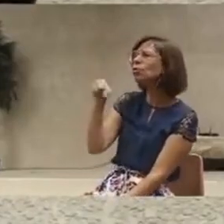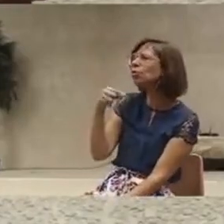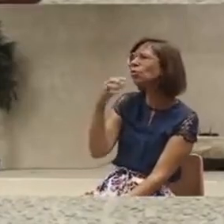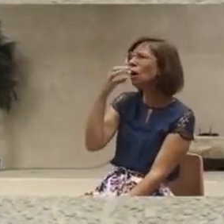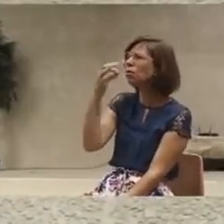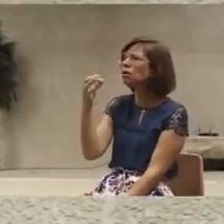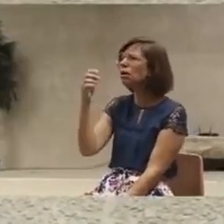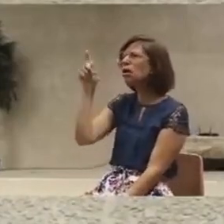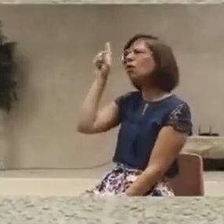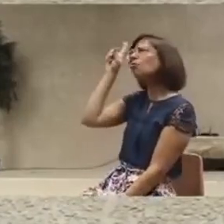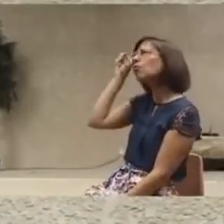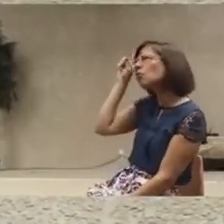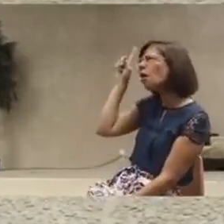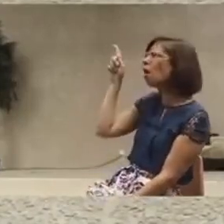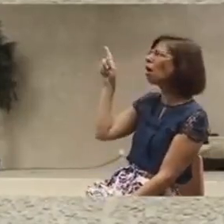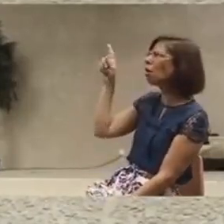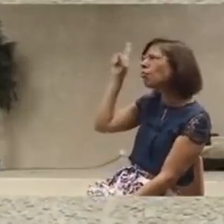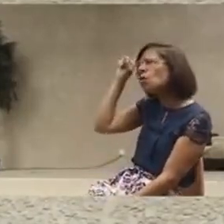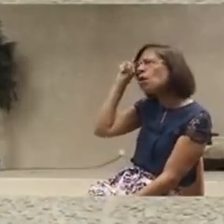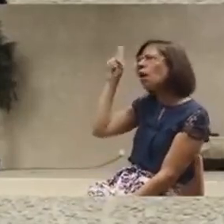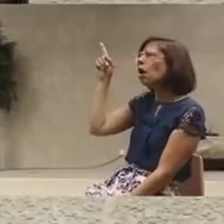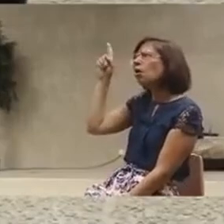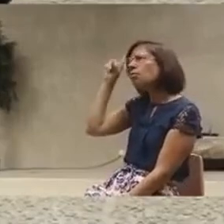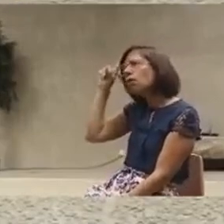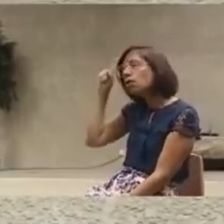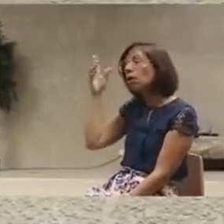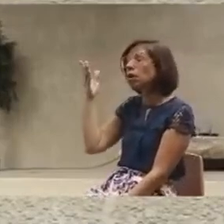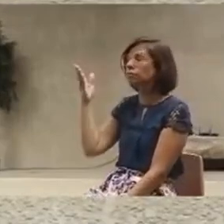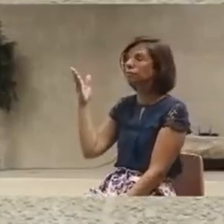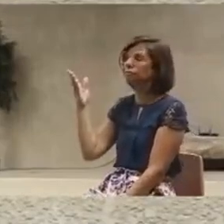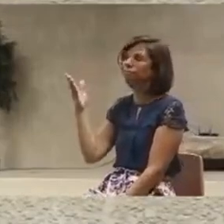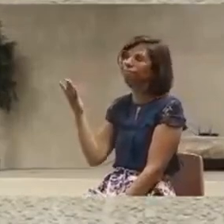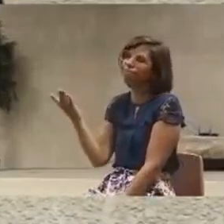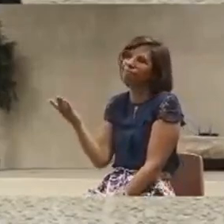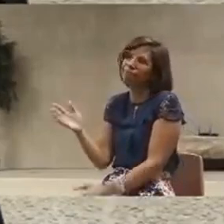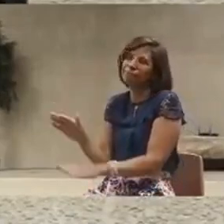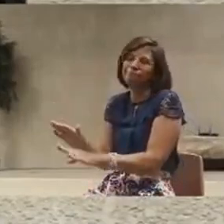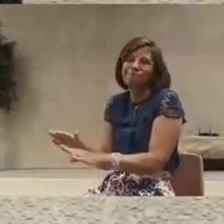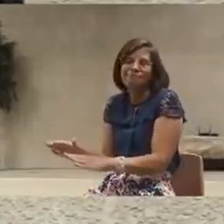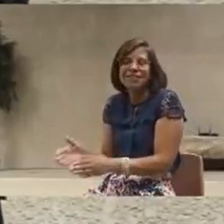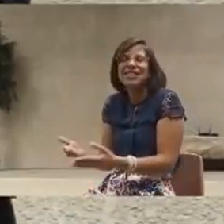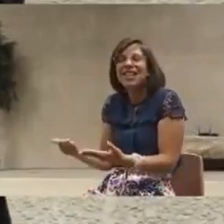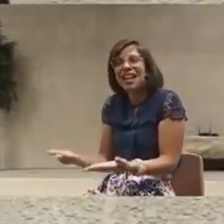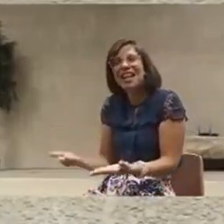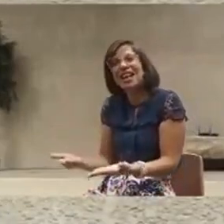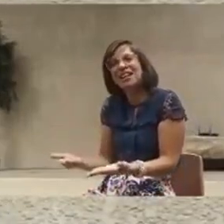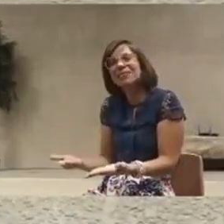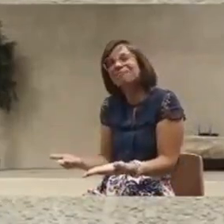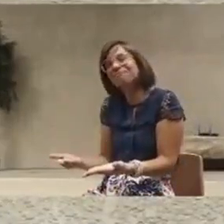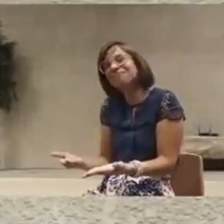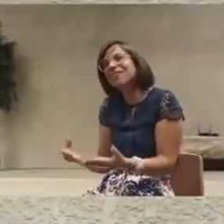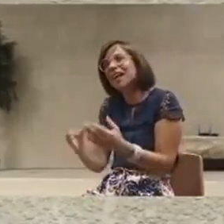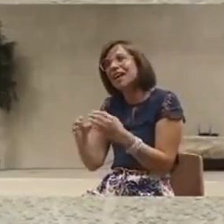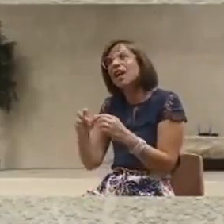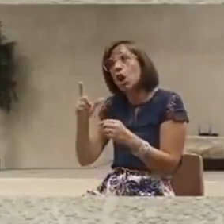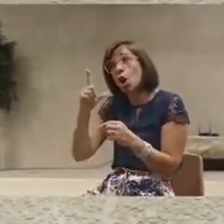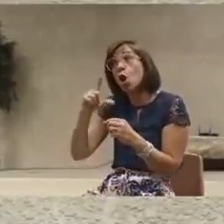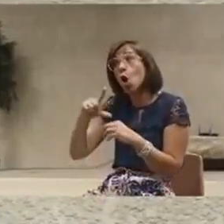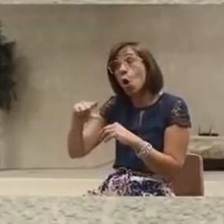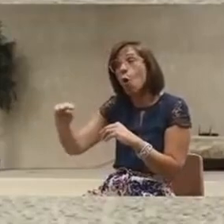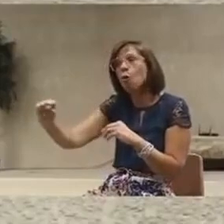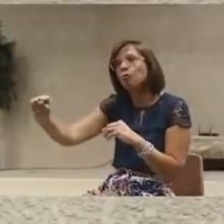Donc, tu ne comprends pas. Mais si tu dis ah, c'est normal, déjà tu deviens plus